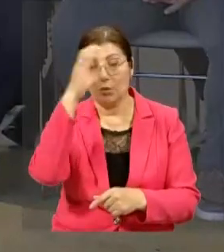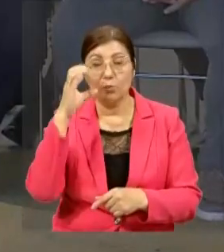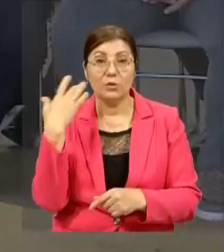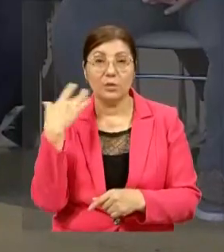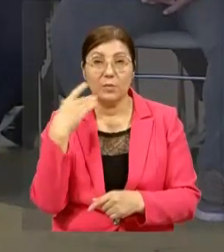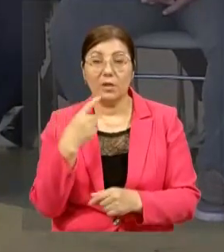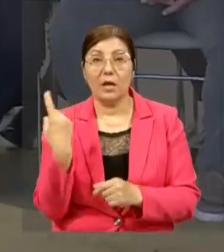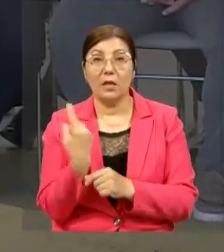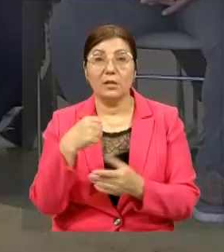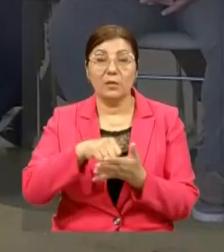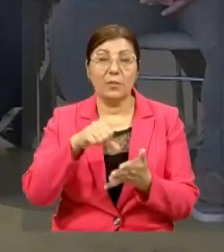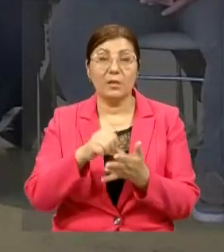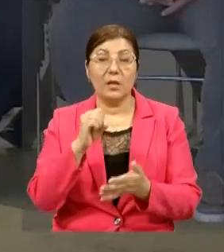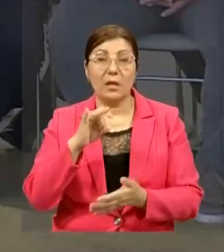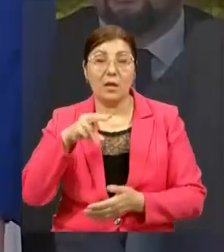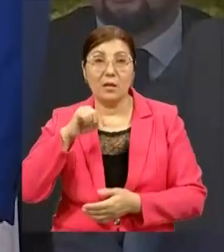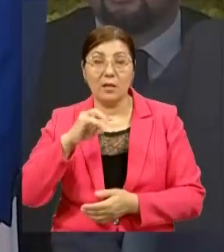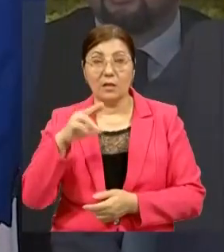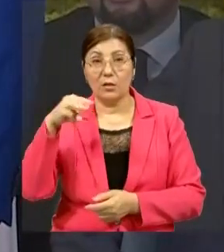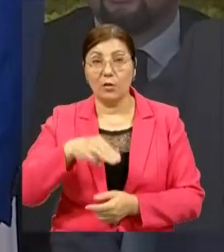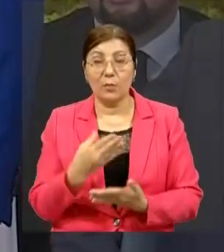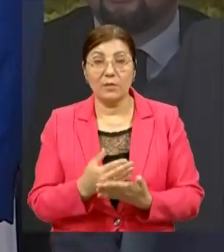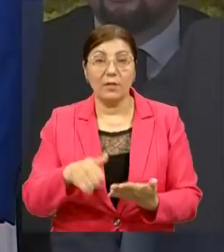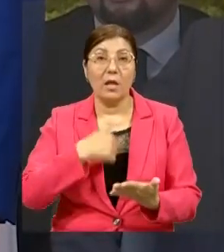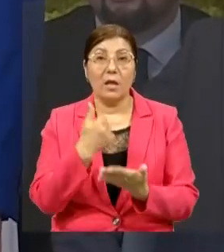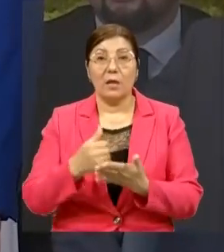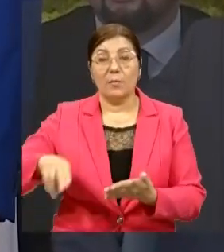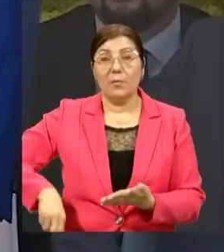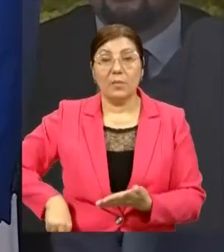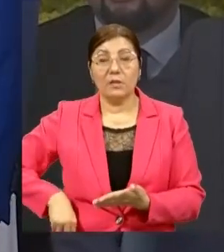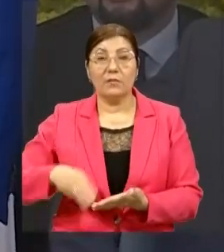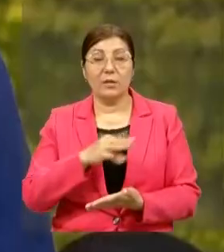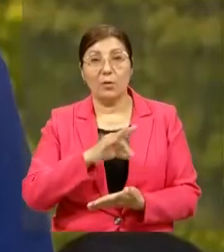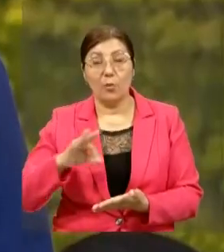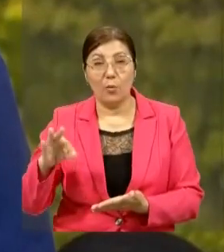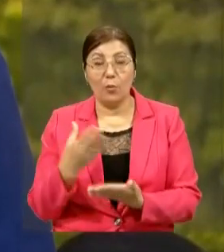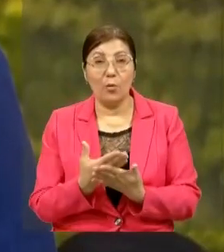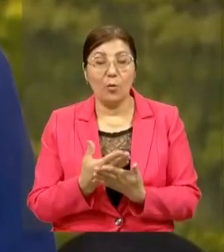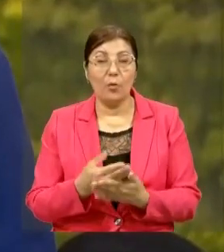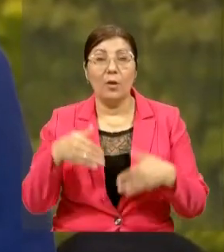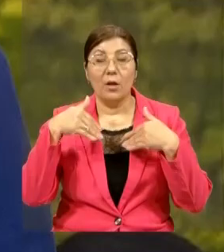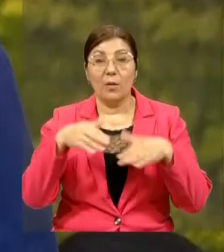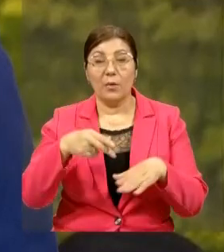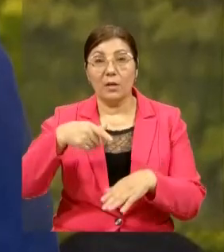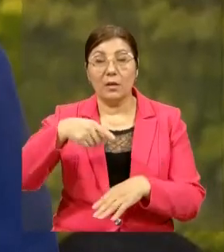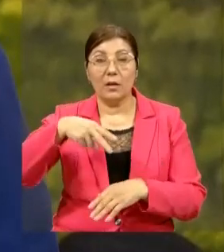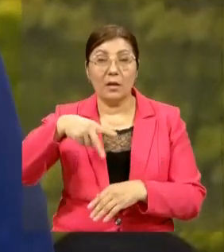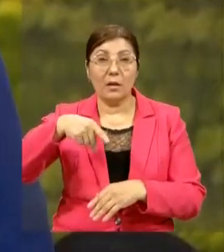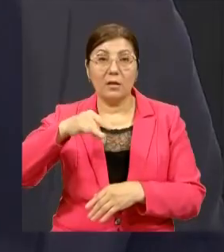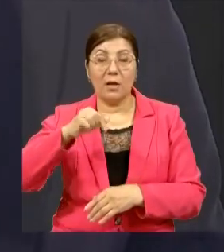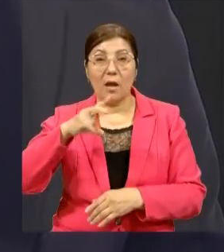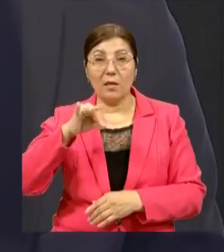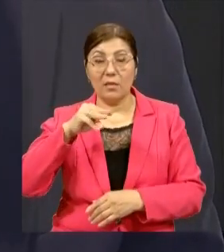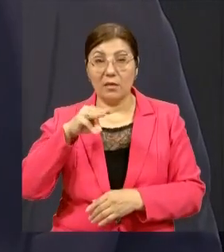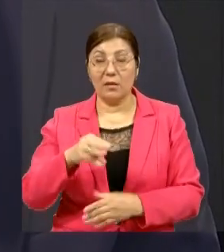участников данного проекта ирланд Лео кобылок он генеральный директор ТОО по производству керамической плитки гранита рынки сбыта